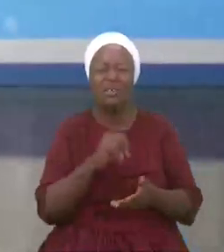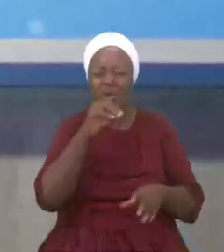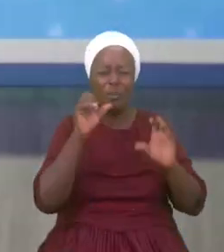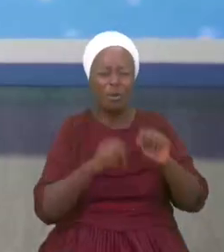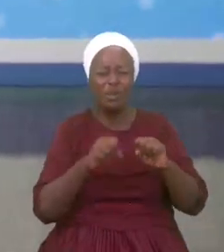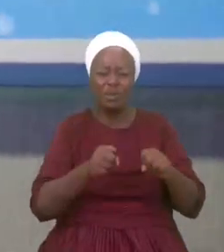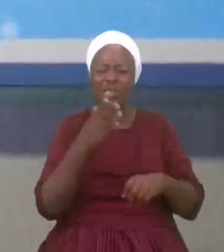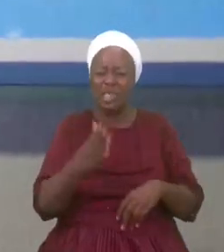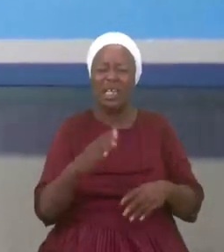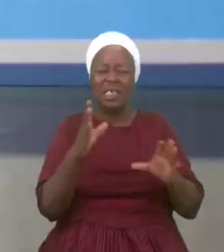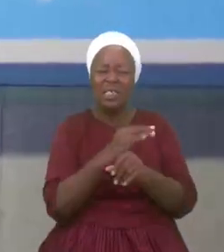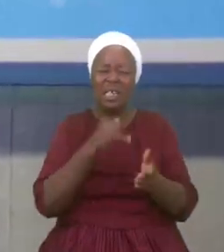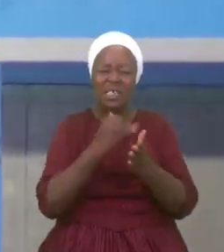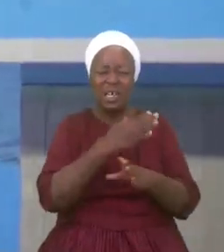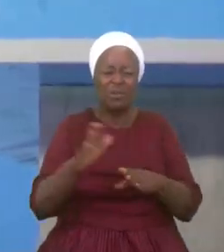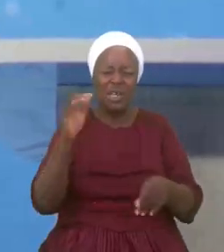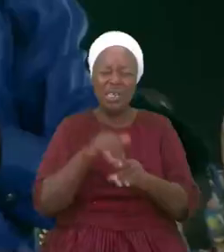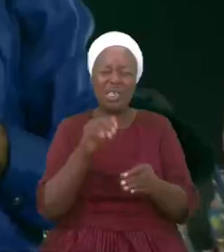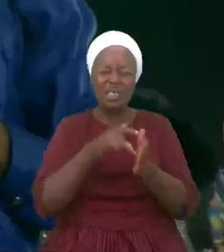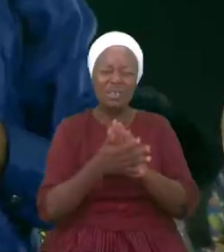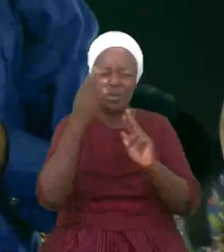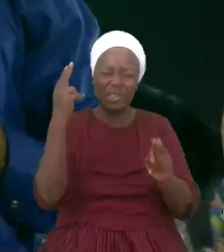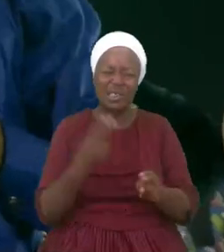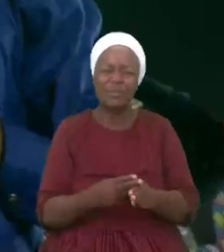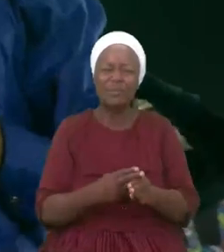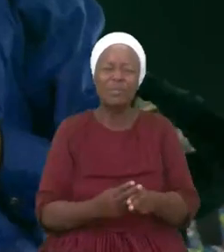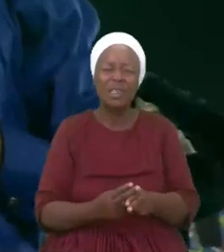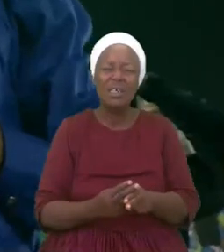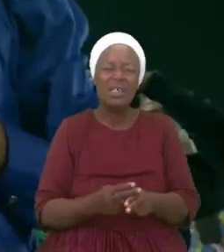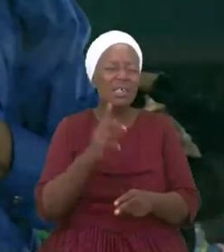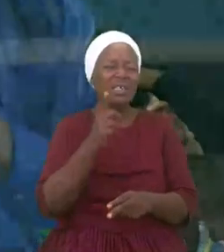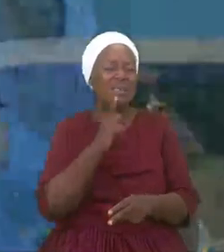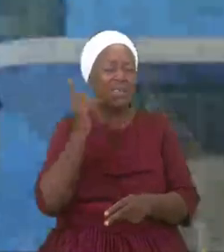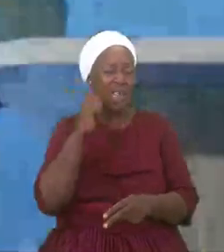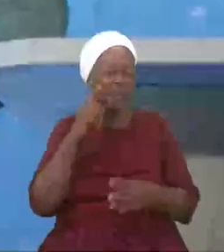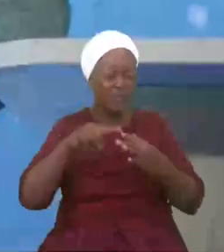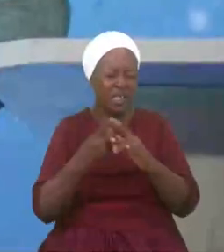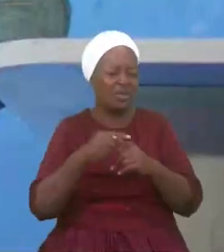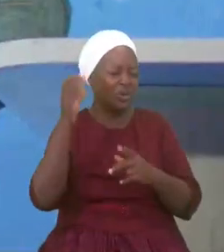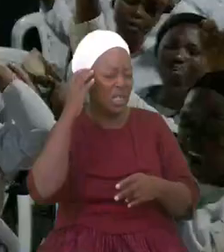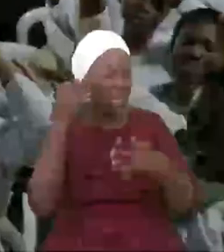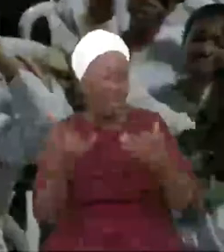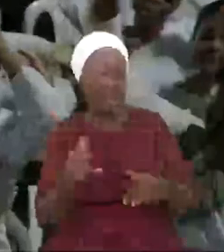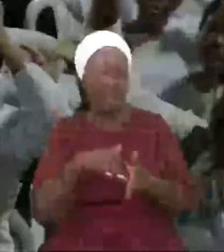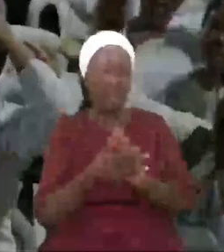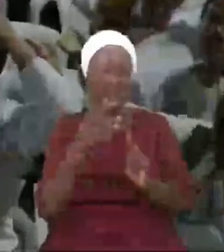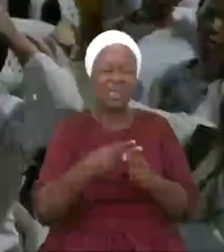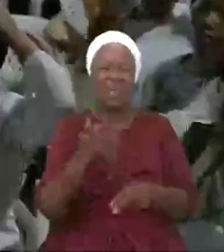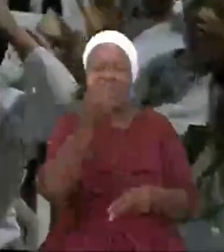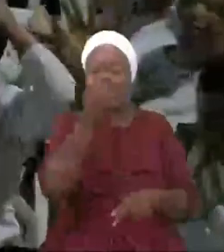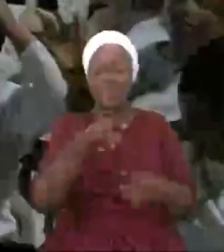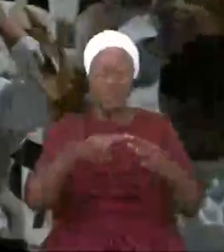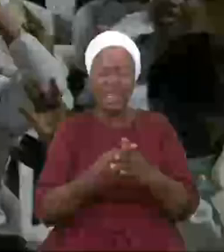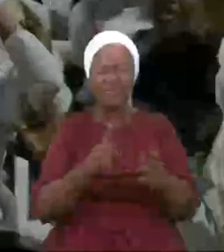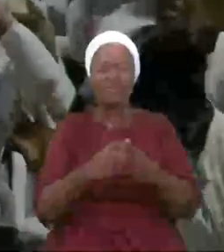langues muettes c'est j'ai pris que tu ôtes cette impossibilité seulement de la hausse cela de leur vie au nom de Jésus Christ